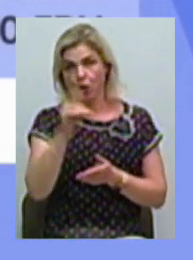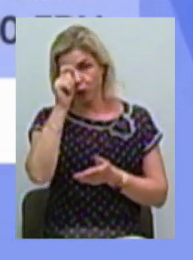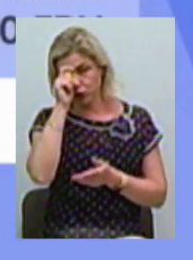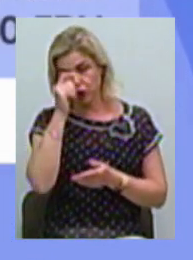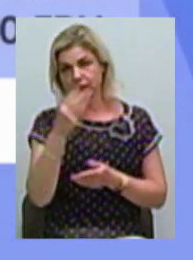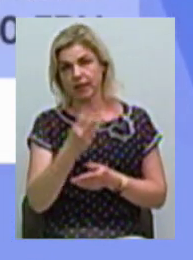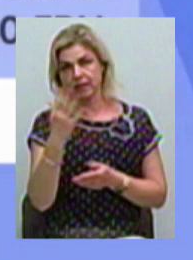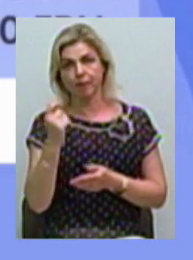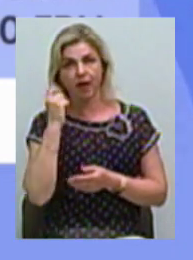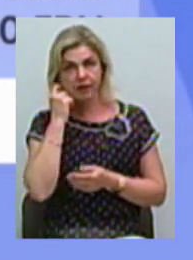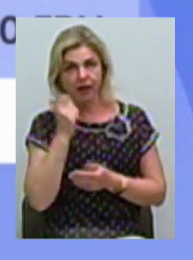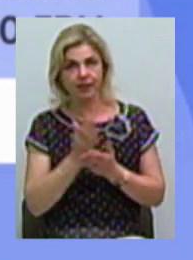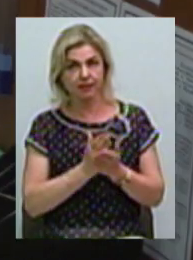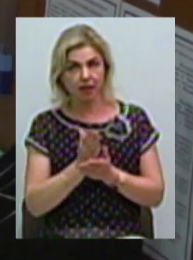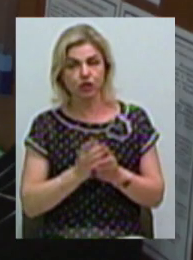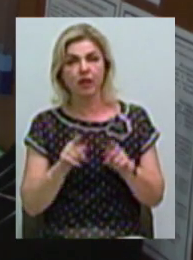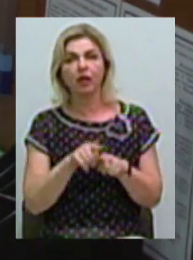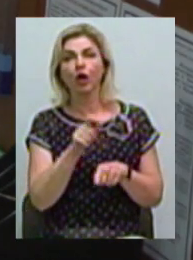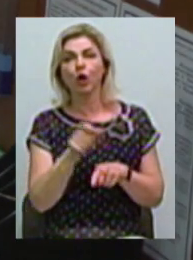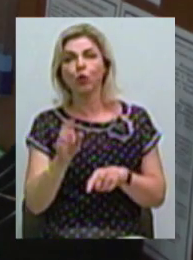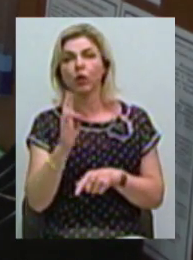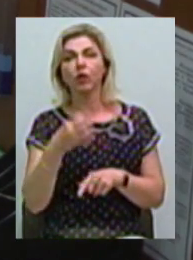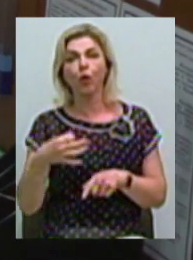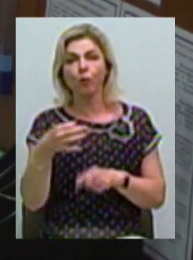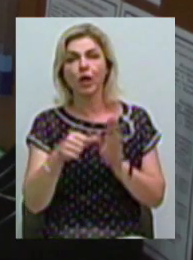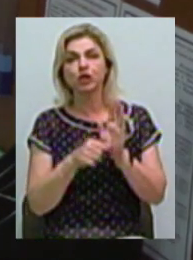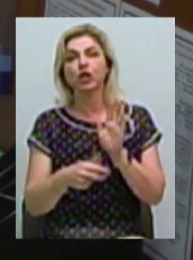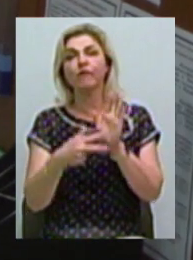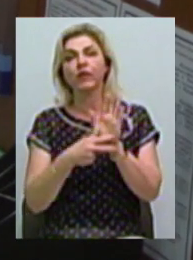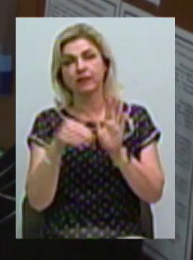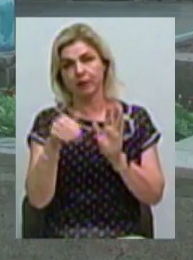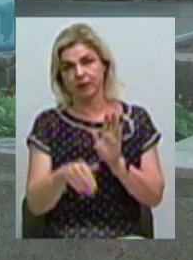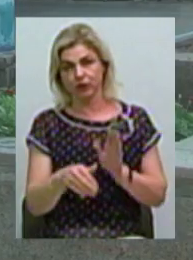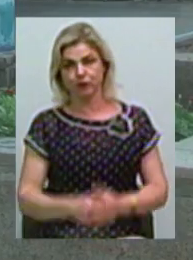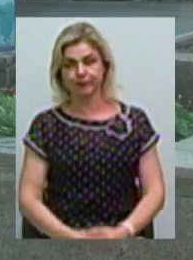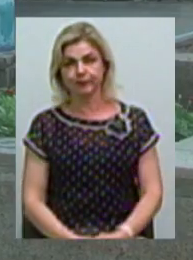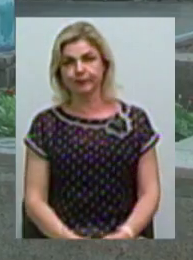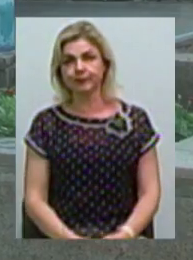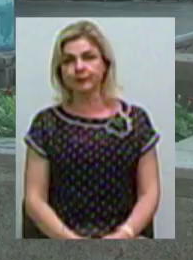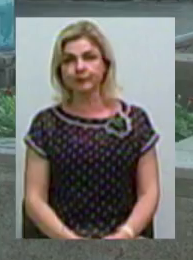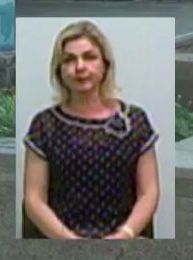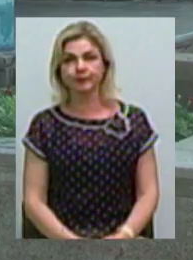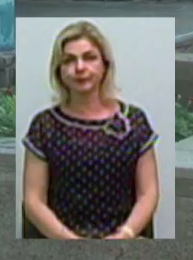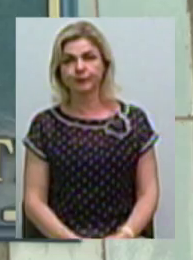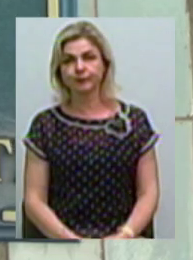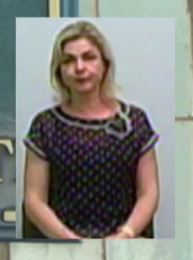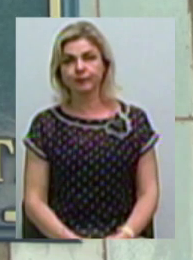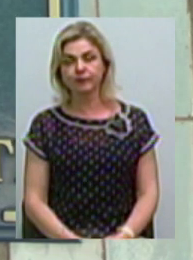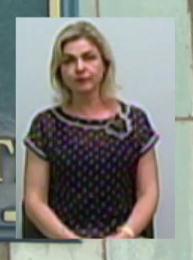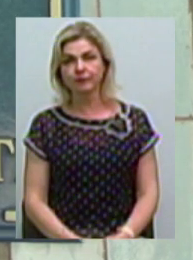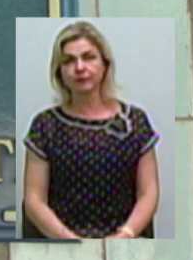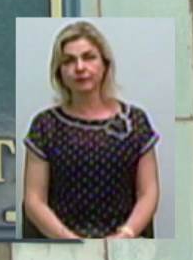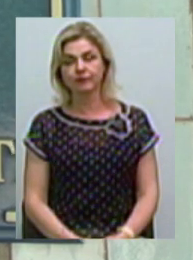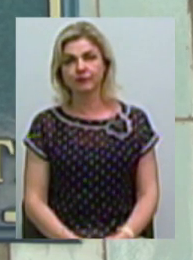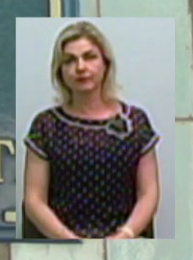стажем 35 років. Таких людей в Миколаївщині 68 тисяч. Вікторія Чернявська, Василь Філімон, Сергій Куропятник. Новини ЮА